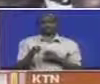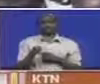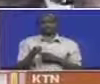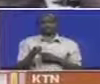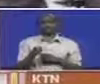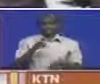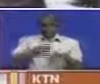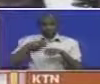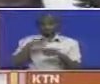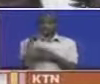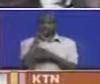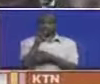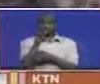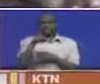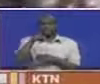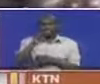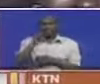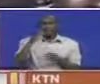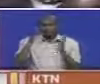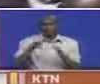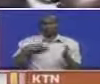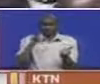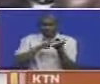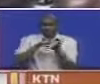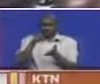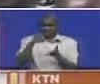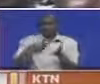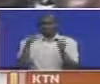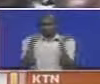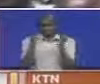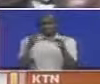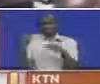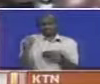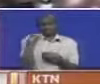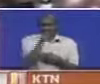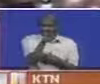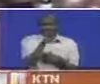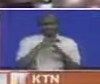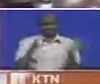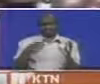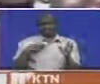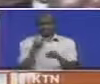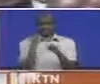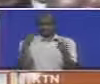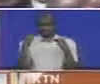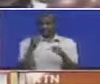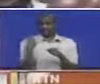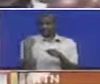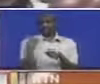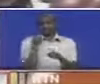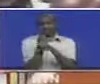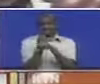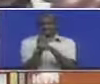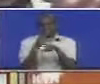Sasa sisi tukauliza, kwa nini wao yule alirekodi fridge namba fulani, kama anasema fridge namba 11, na ile